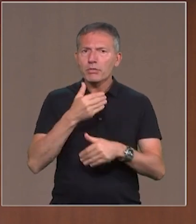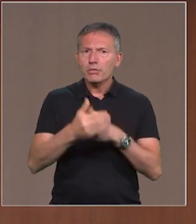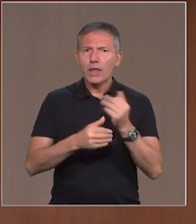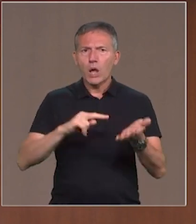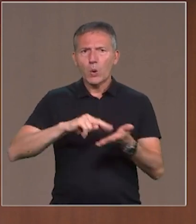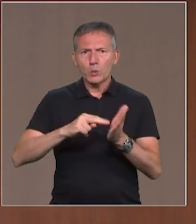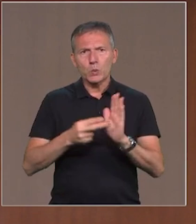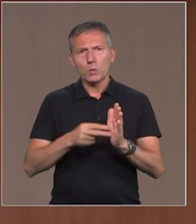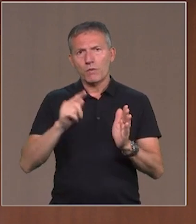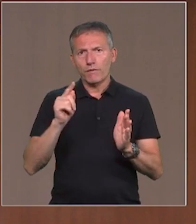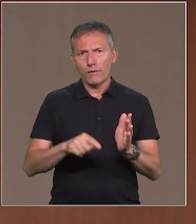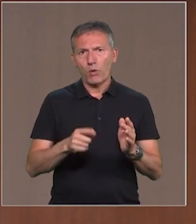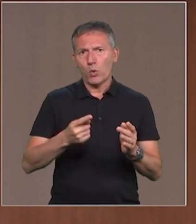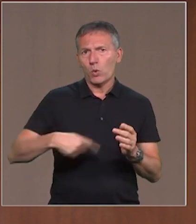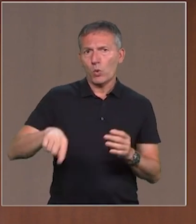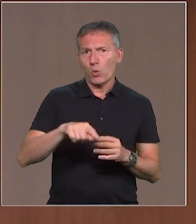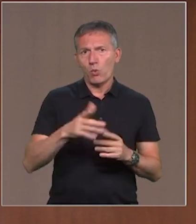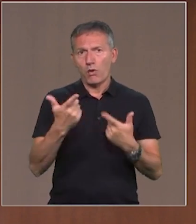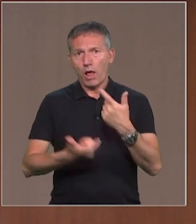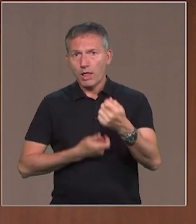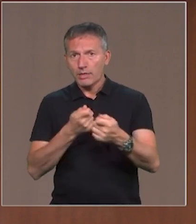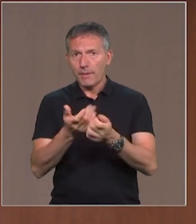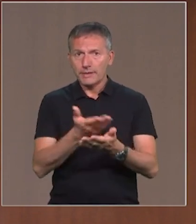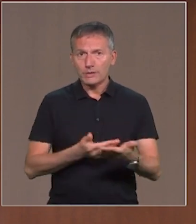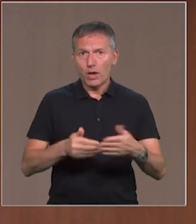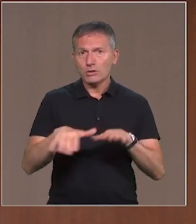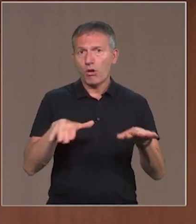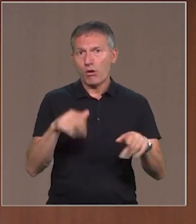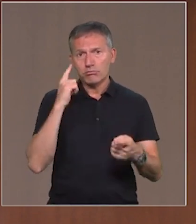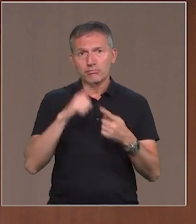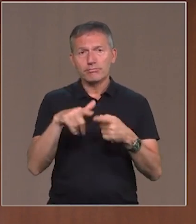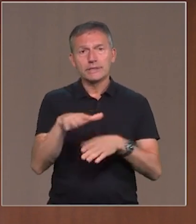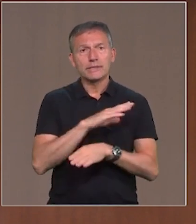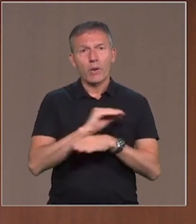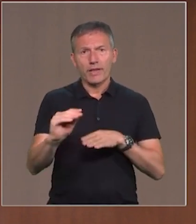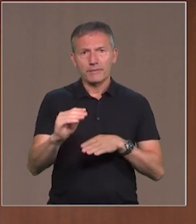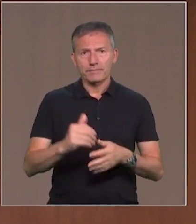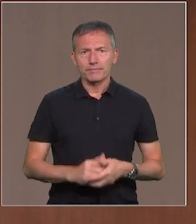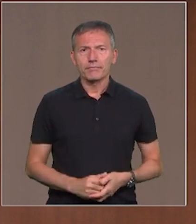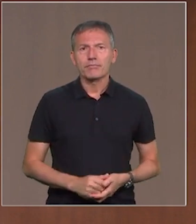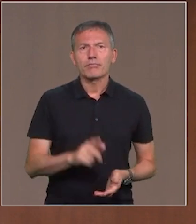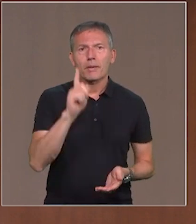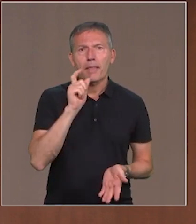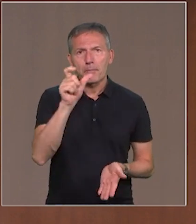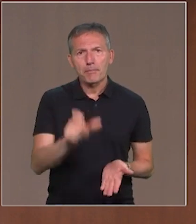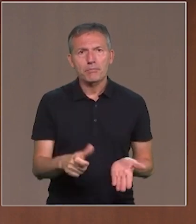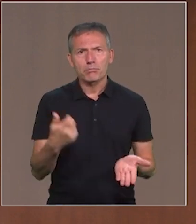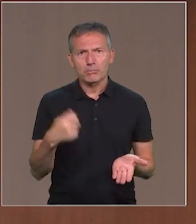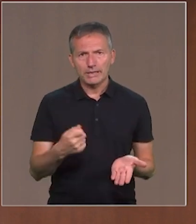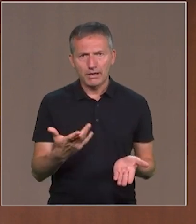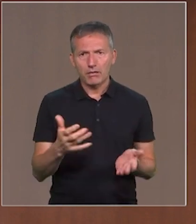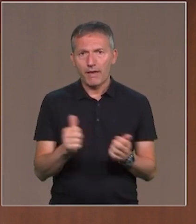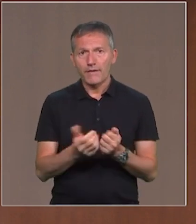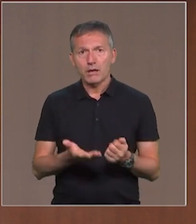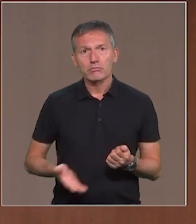grande prudence, que nous adapterons notre dispositif de sécurité. Madame la Présidente Berger, avec